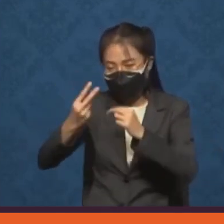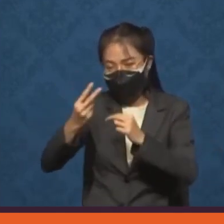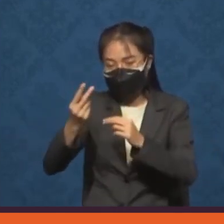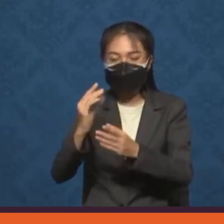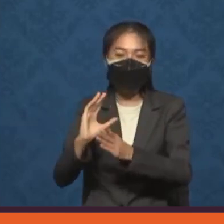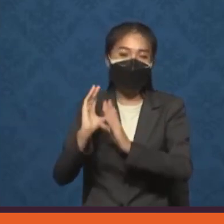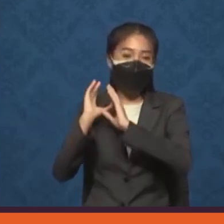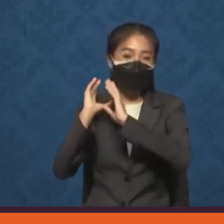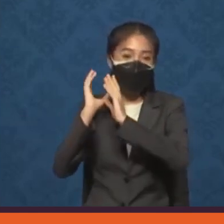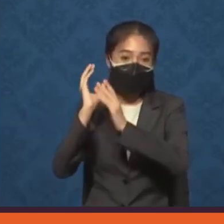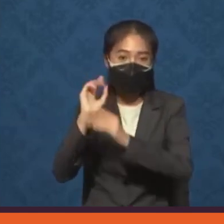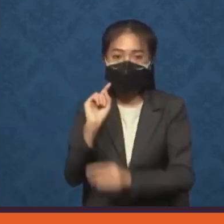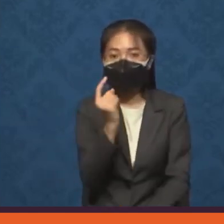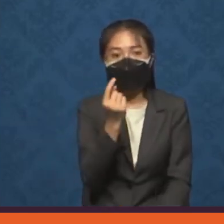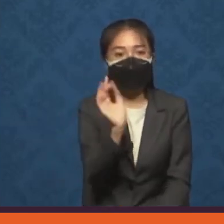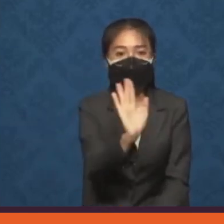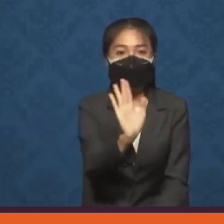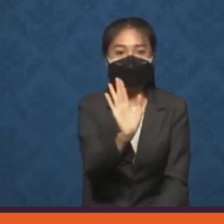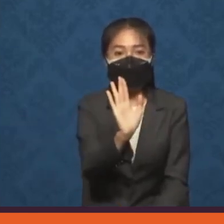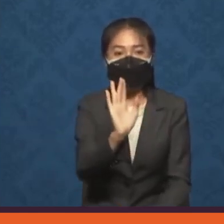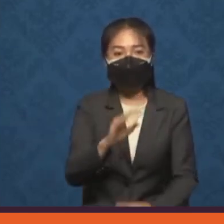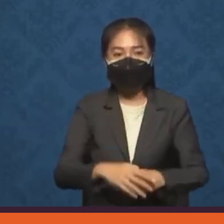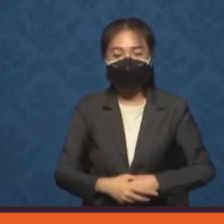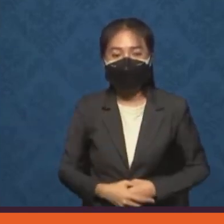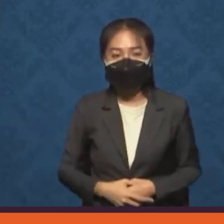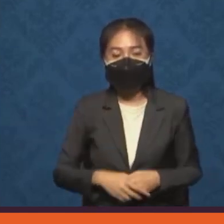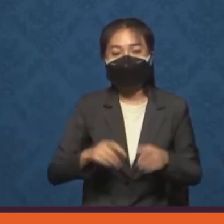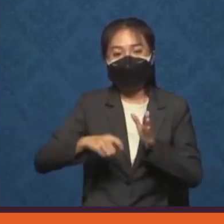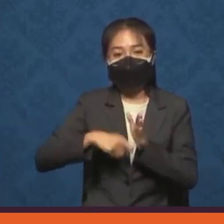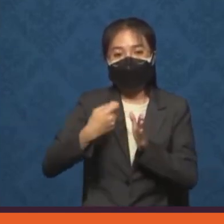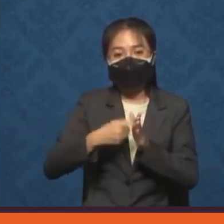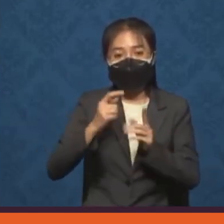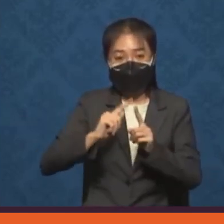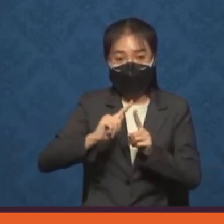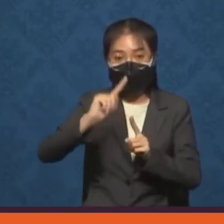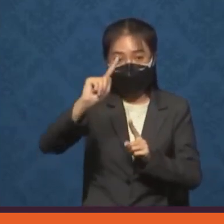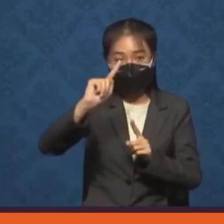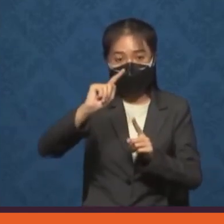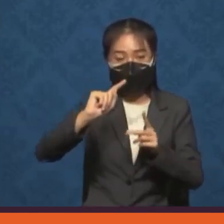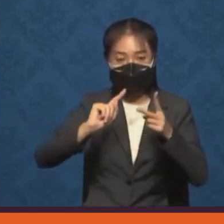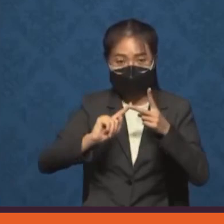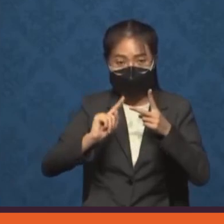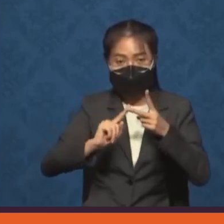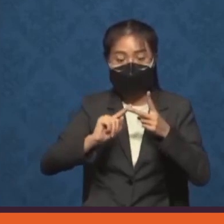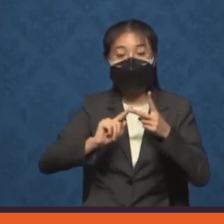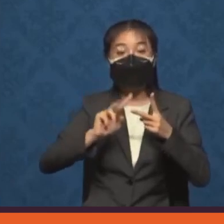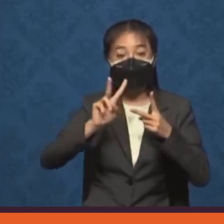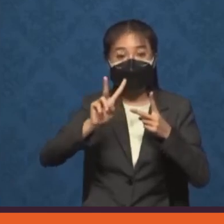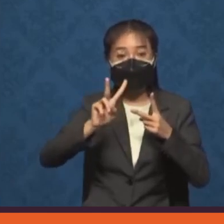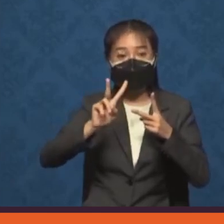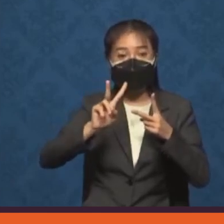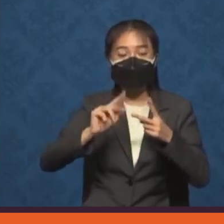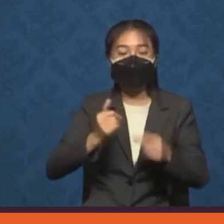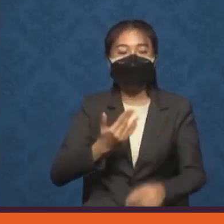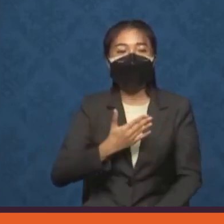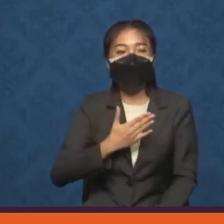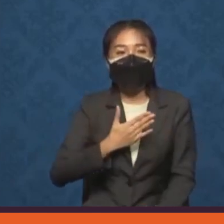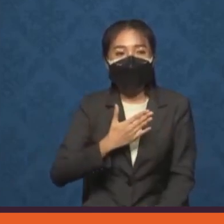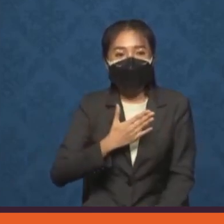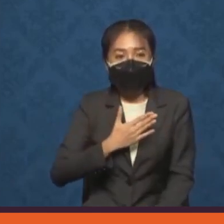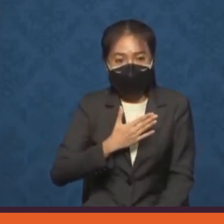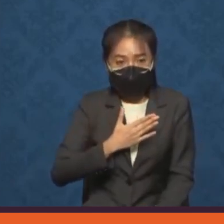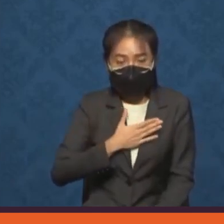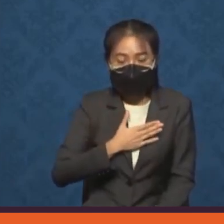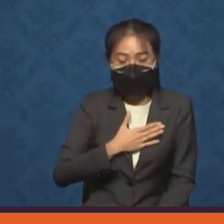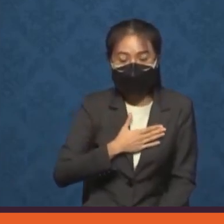ใหม่นะครับของคำพิพากษานี่เหตุผลประการแรกเหตุผลประการที่2ครับผมก็เอามาโดยล้อมาจากรั